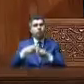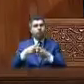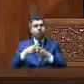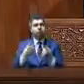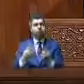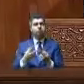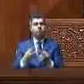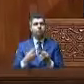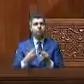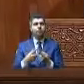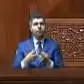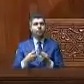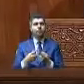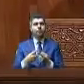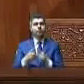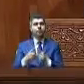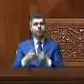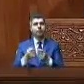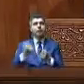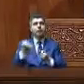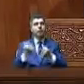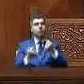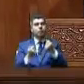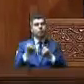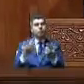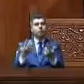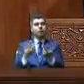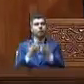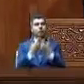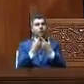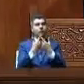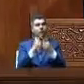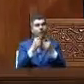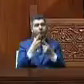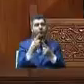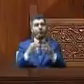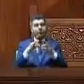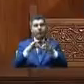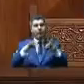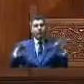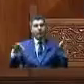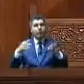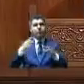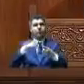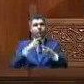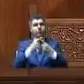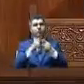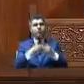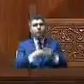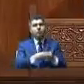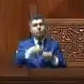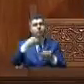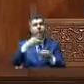متعلقة بالصناعة ديال السيارات إلى آخره، الكابل غيرها اللي كتصدر من